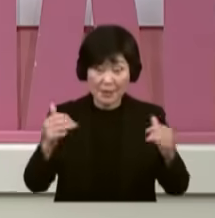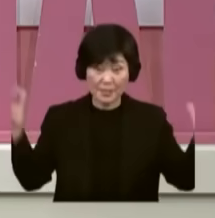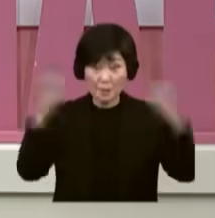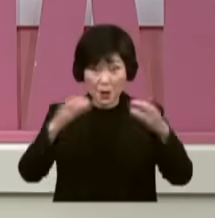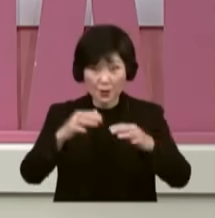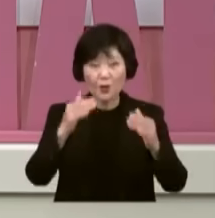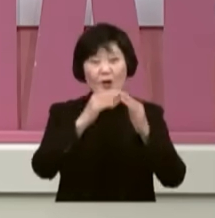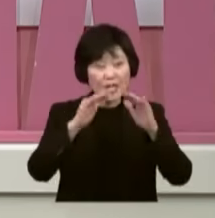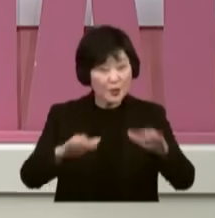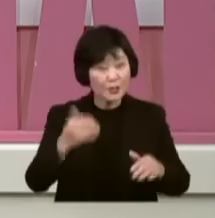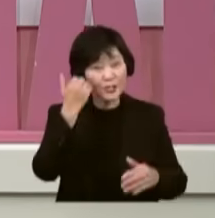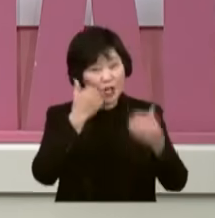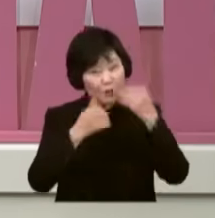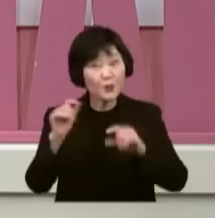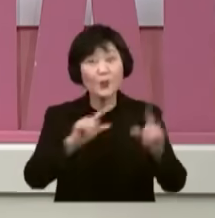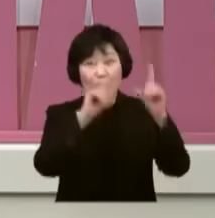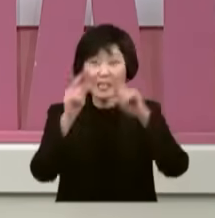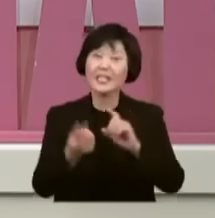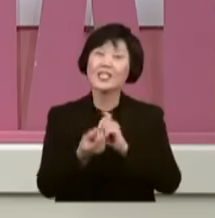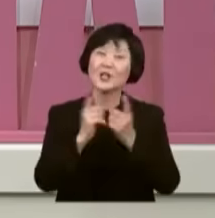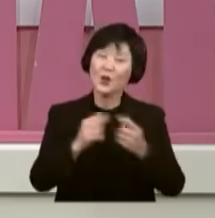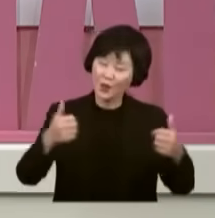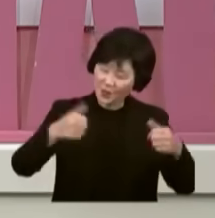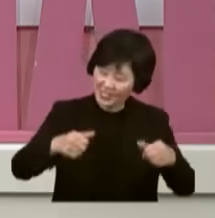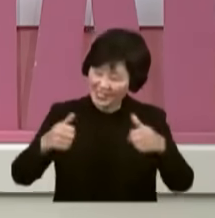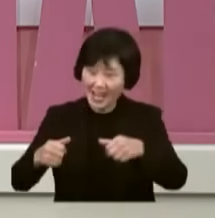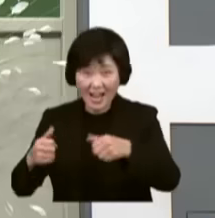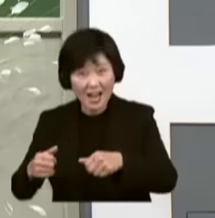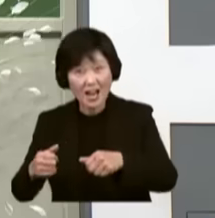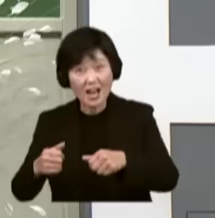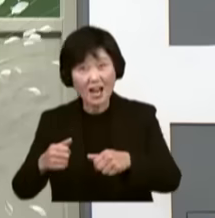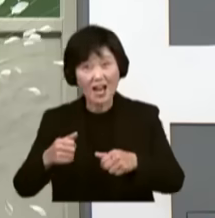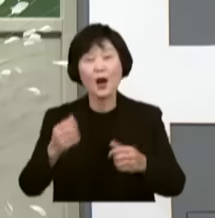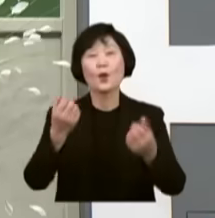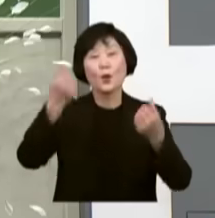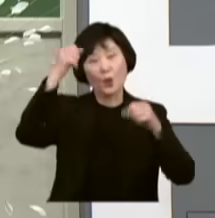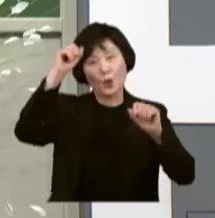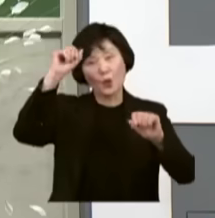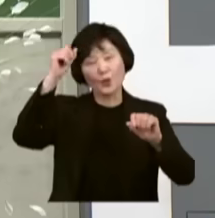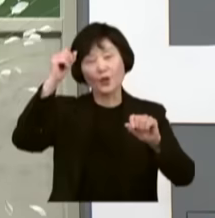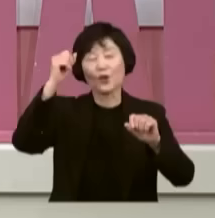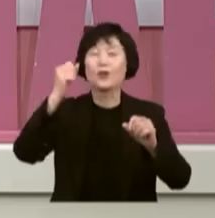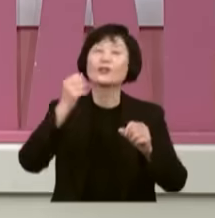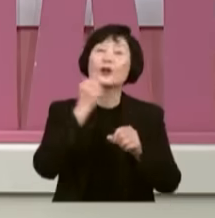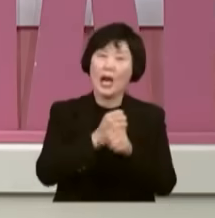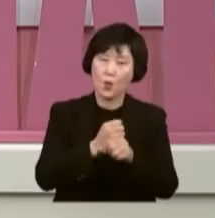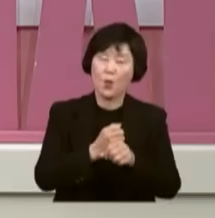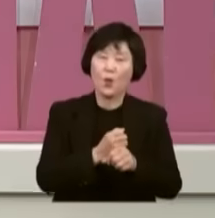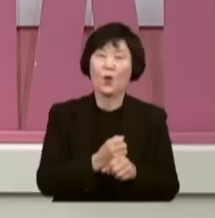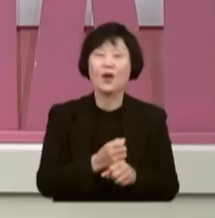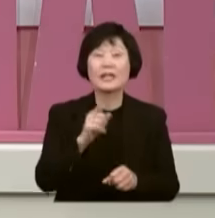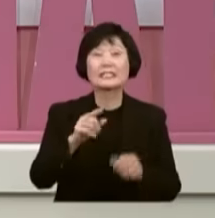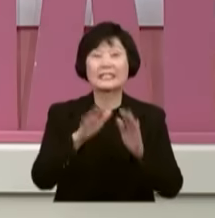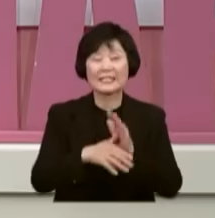누가 사십니까? 서로 인사합시다 하면서 그때도 이제 더 공연도 좀 하면서 이런 일이 이제 하나씩 둘씩 이제 해가고 있는